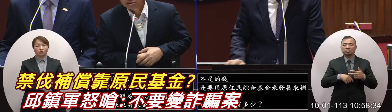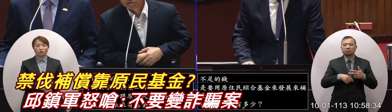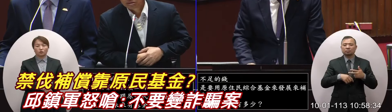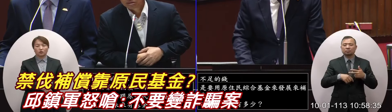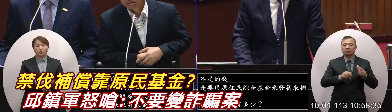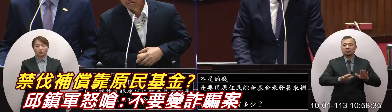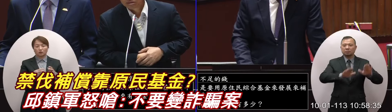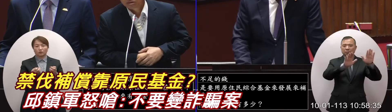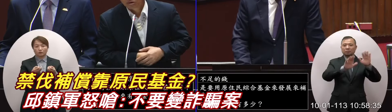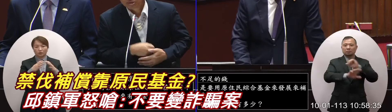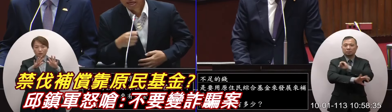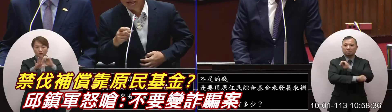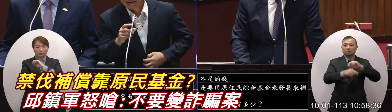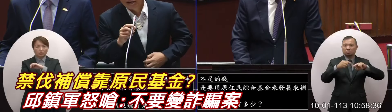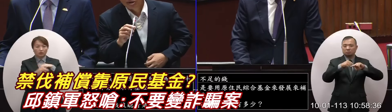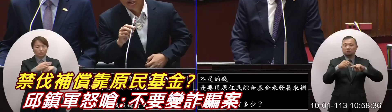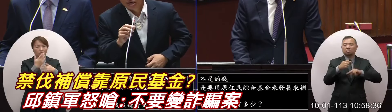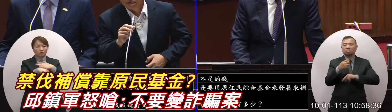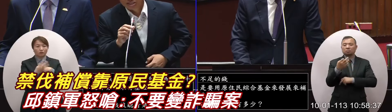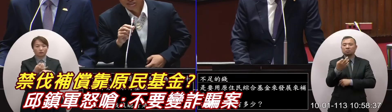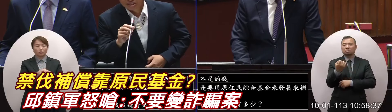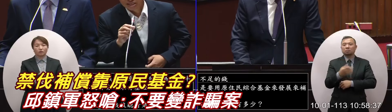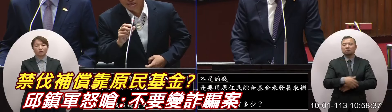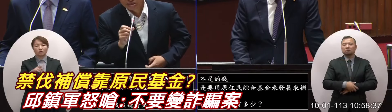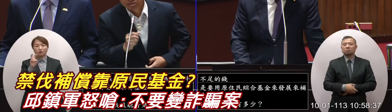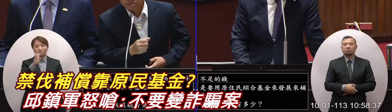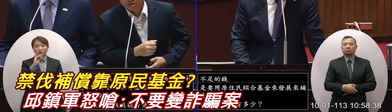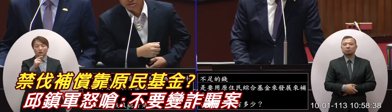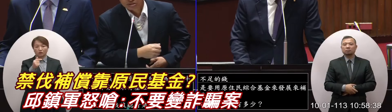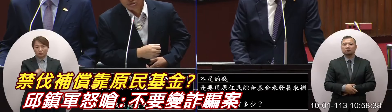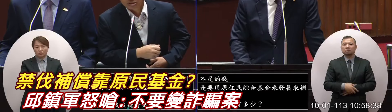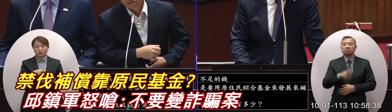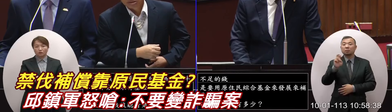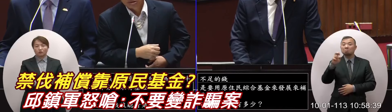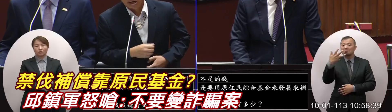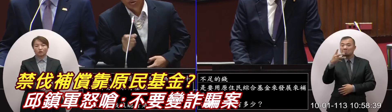那个发展基金。 我们现在还有二十几亿的。 二十八